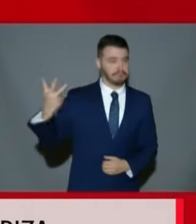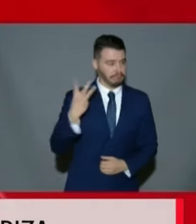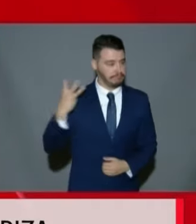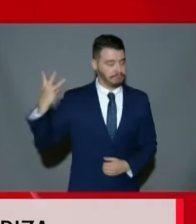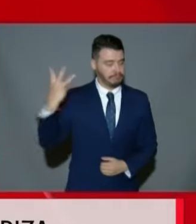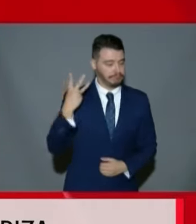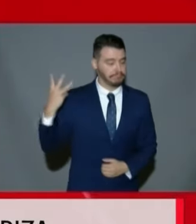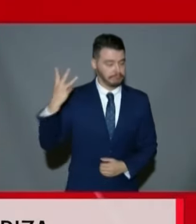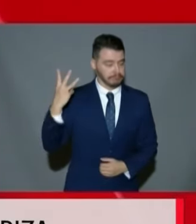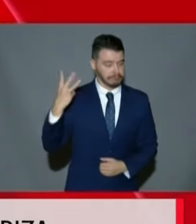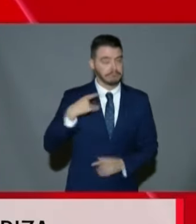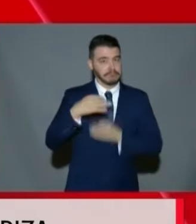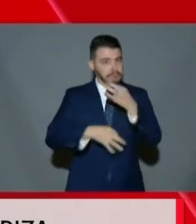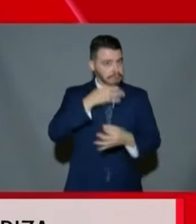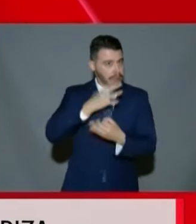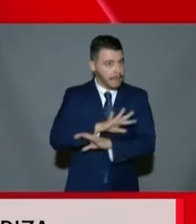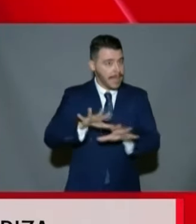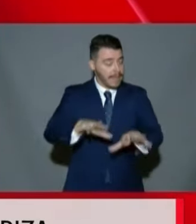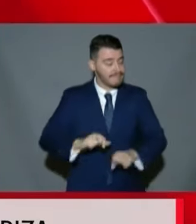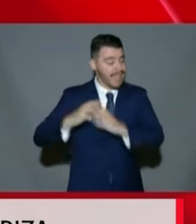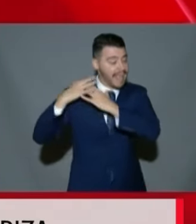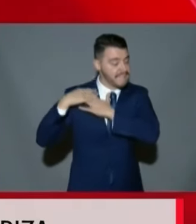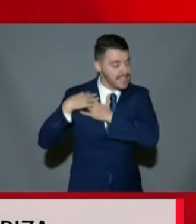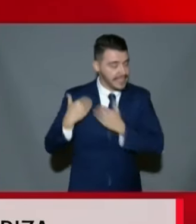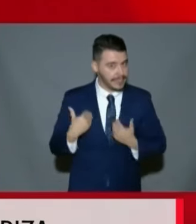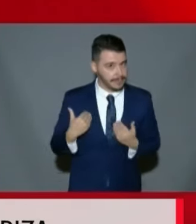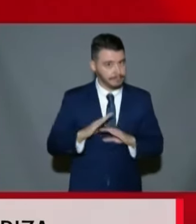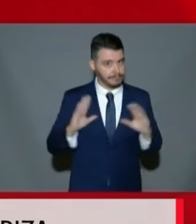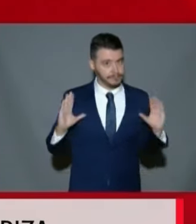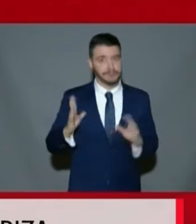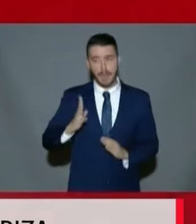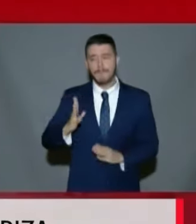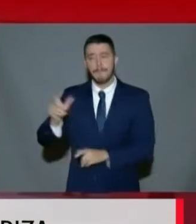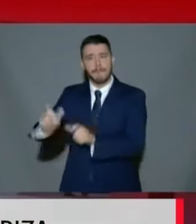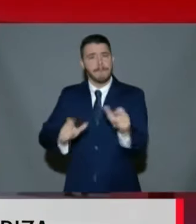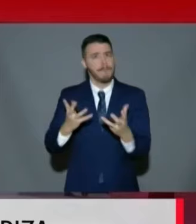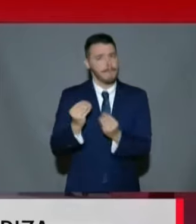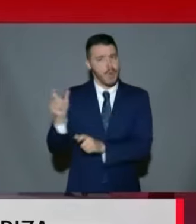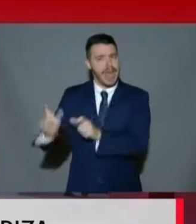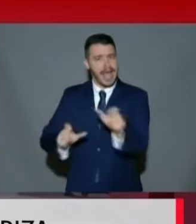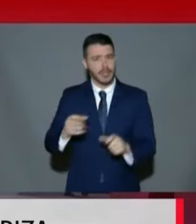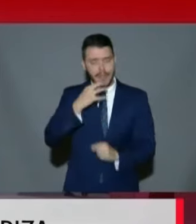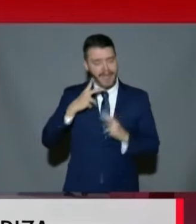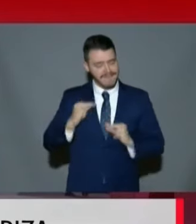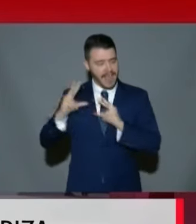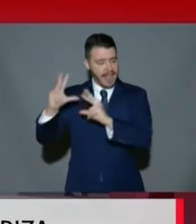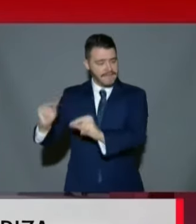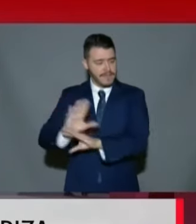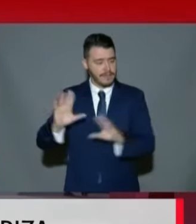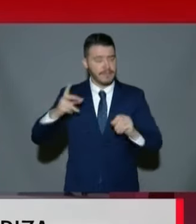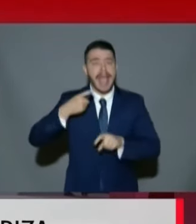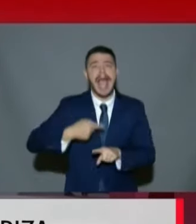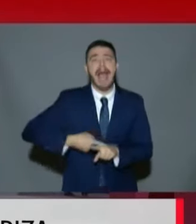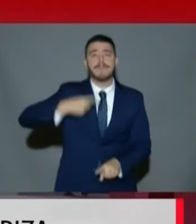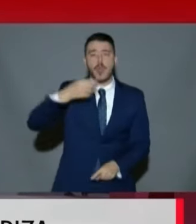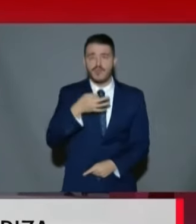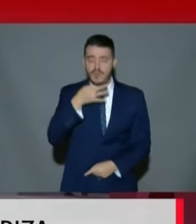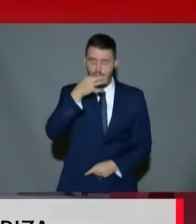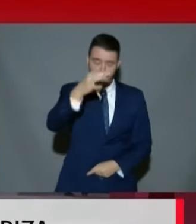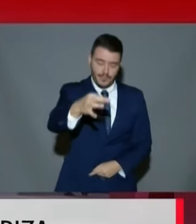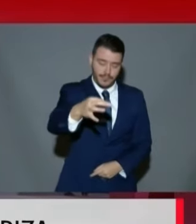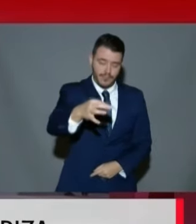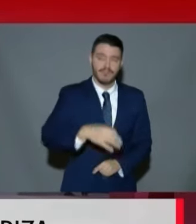άλλους άξιους συντρόφους και συντρόφισσες που μιλήσανε, και γι' αυτό δεν αναγκώ πάρα πολύ τον κατάλογο, να σας καταθέσουμε μια πολύ απλή,